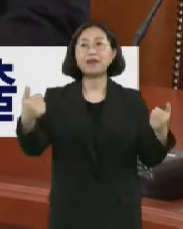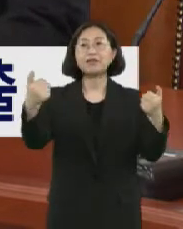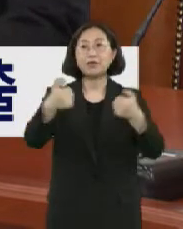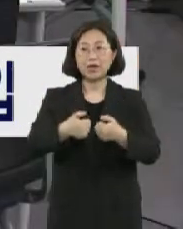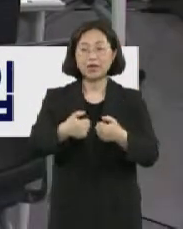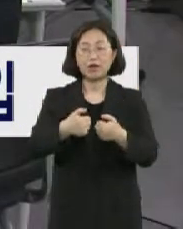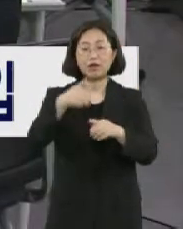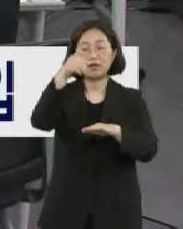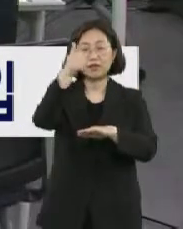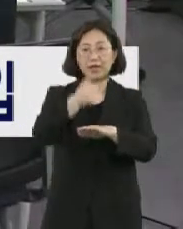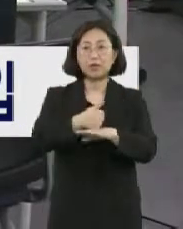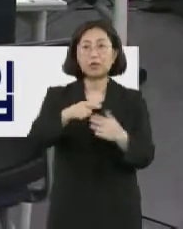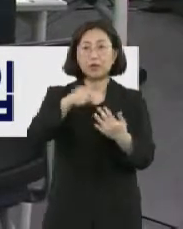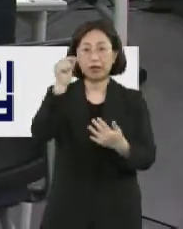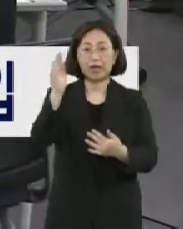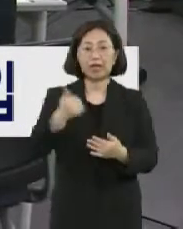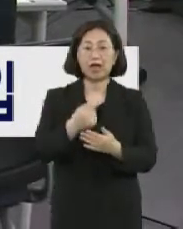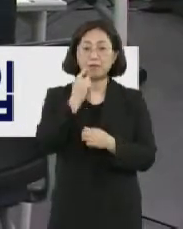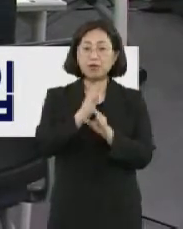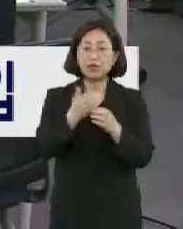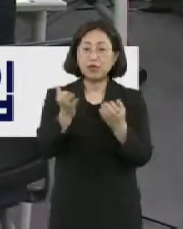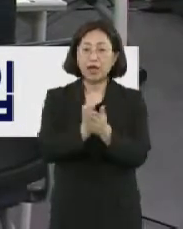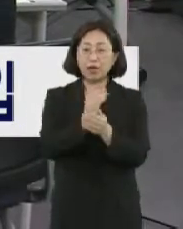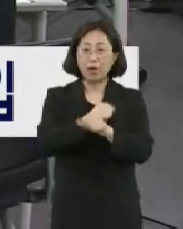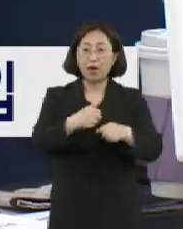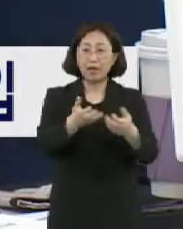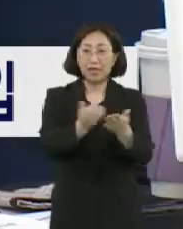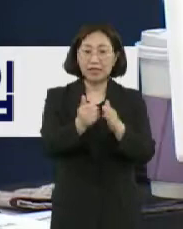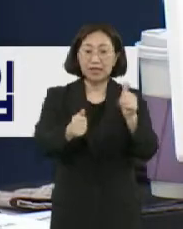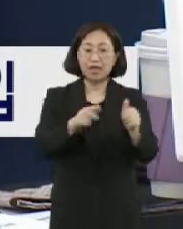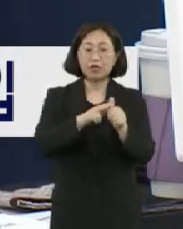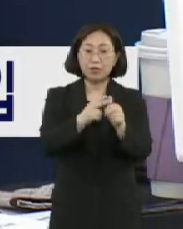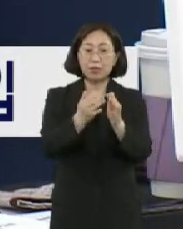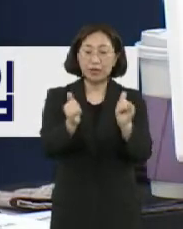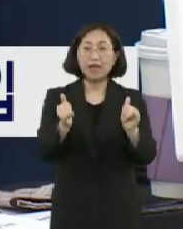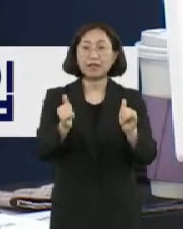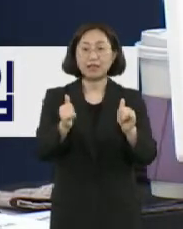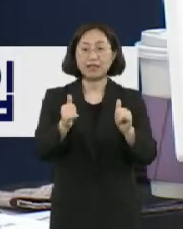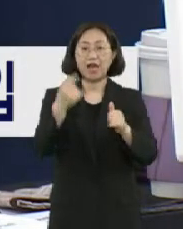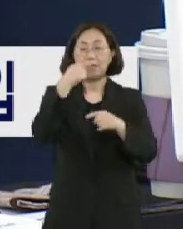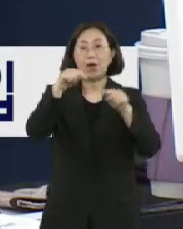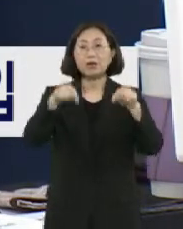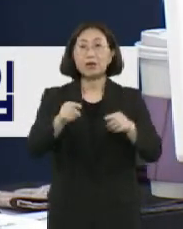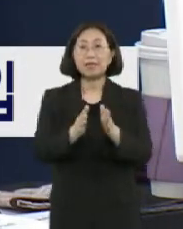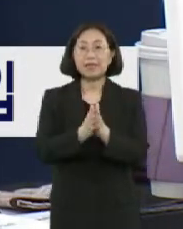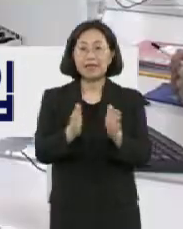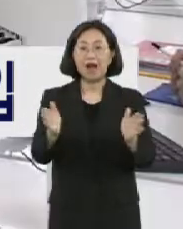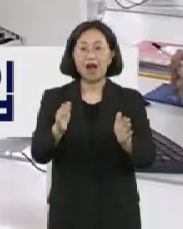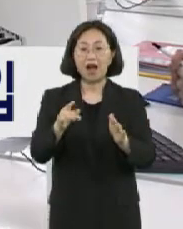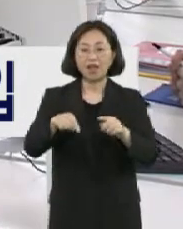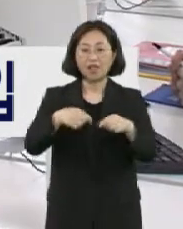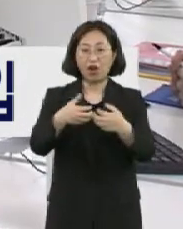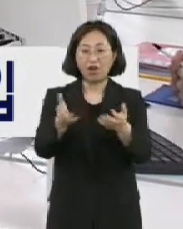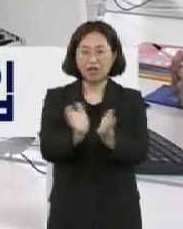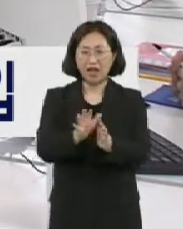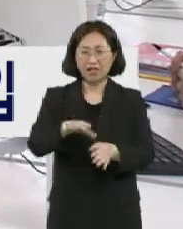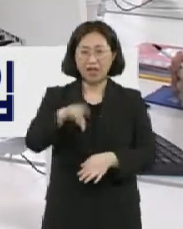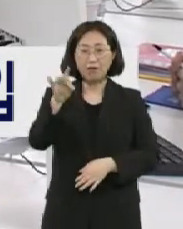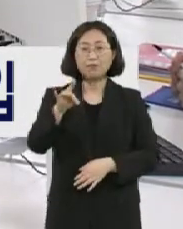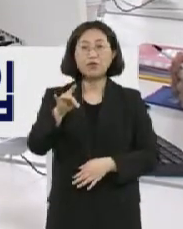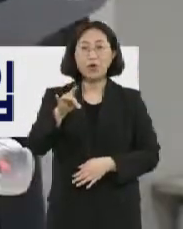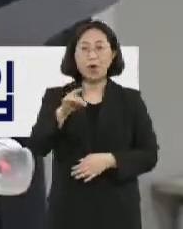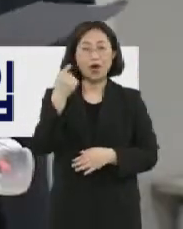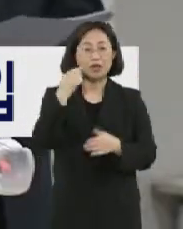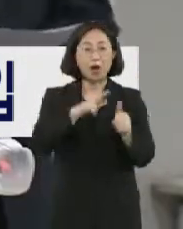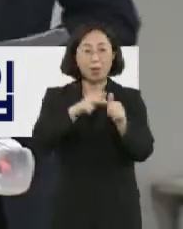됩니다 더불어 민주당은 충청권 광역단체장 후보자들에 대한 면접 절차 에 들어갔는데 정당 최초로 빅데이터를 활용한